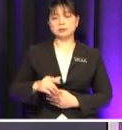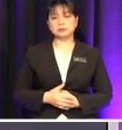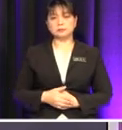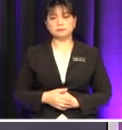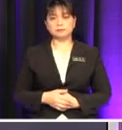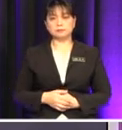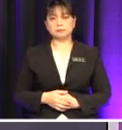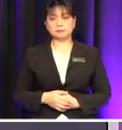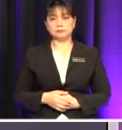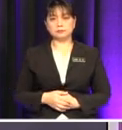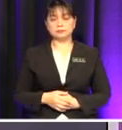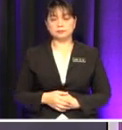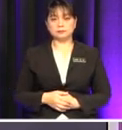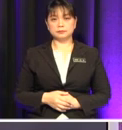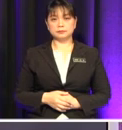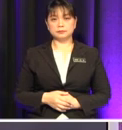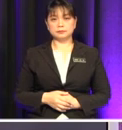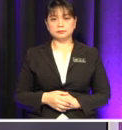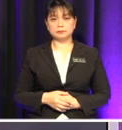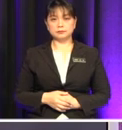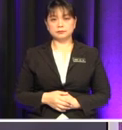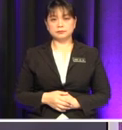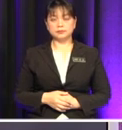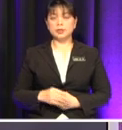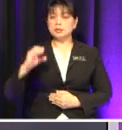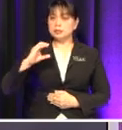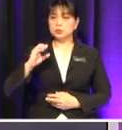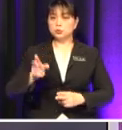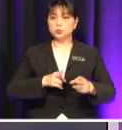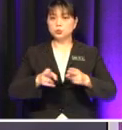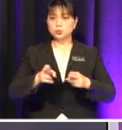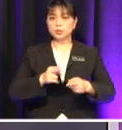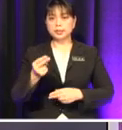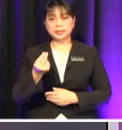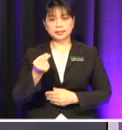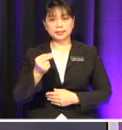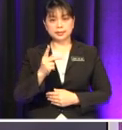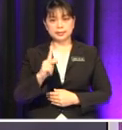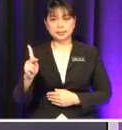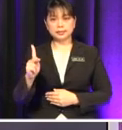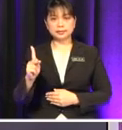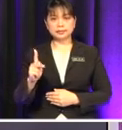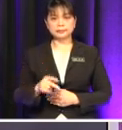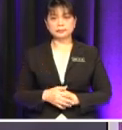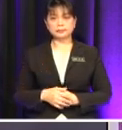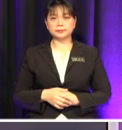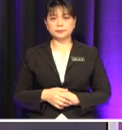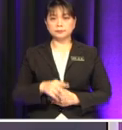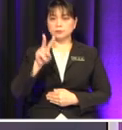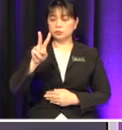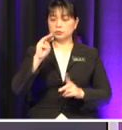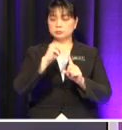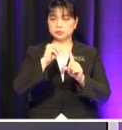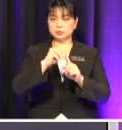Oke seterusnya si Uraikan Oke jadi yang ini Uraikan dua maka maksudnya